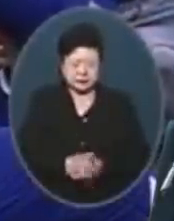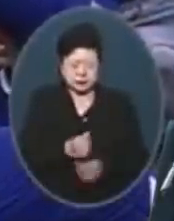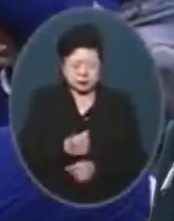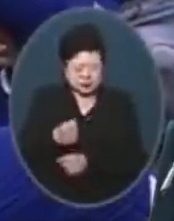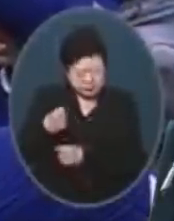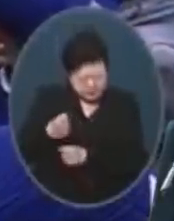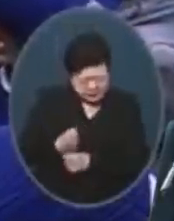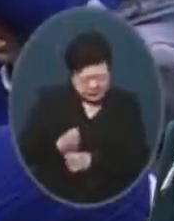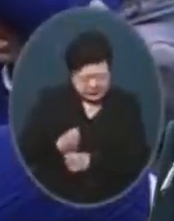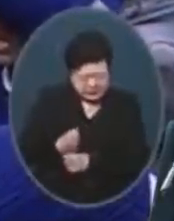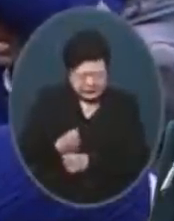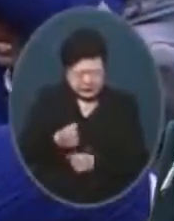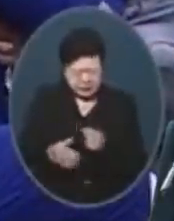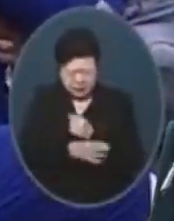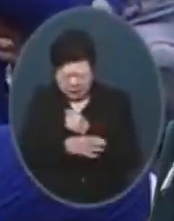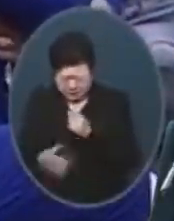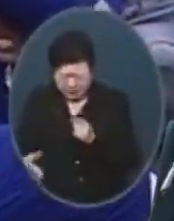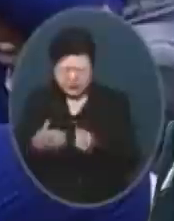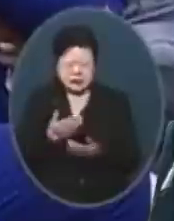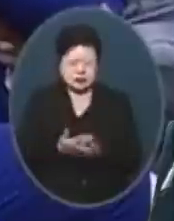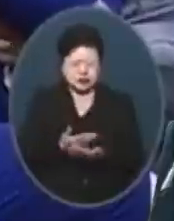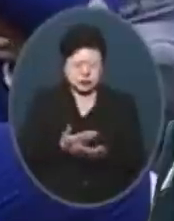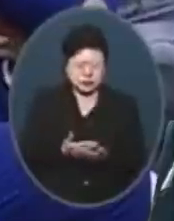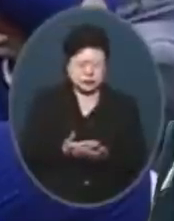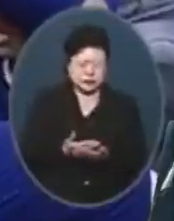수고하고 무거운 짐에서 해방되게 하여 주시옵소서.